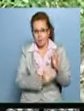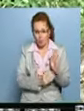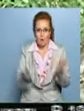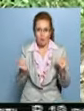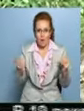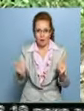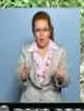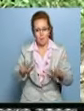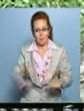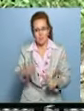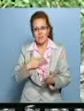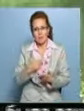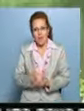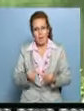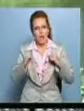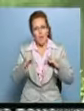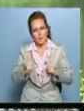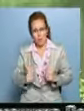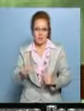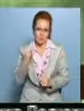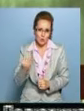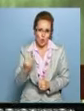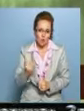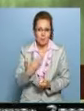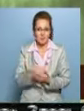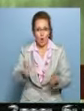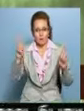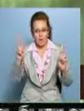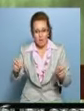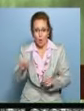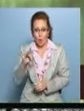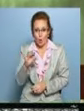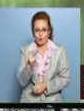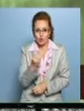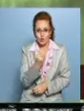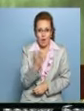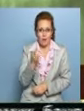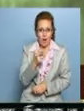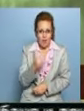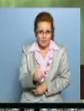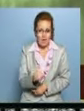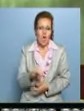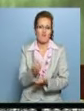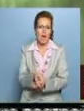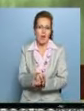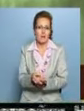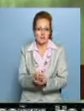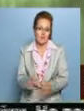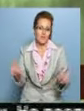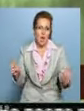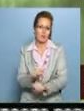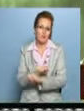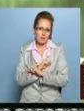только своей гармонией но и истории своё название Урочище валяй получила от слова валяться В смысле отдыхать в X столетии